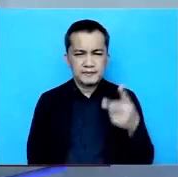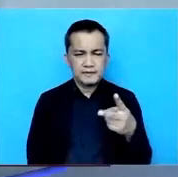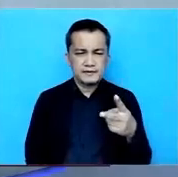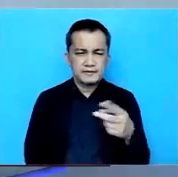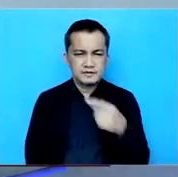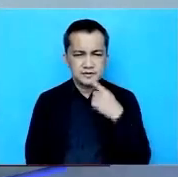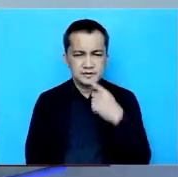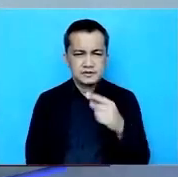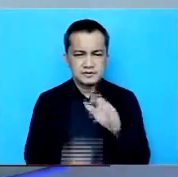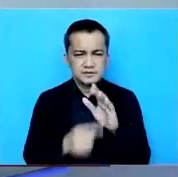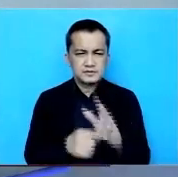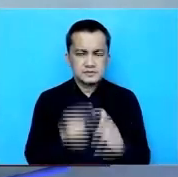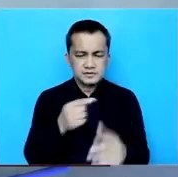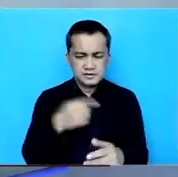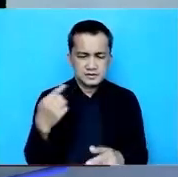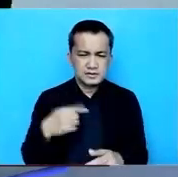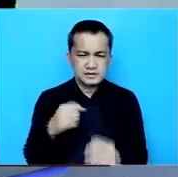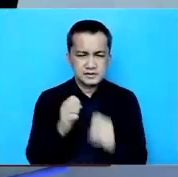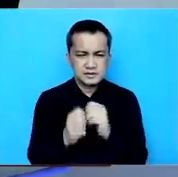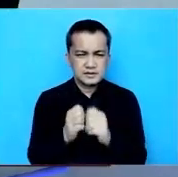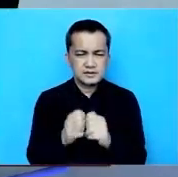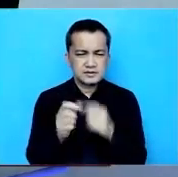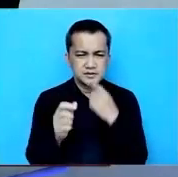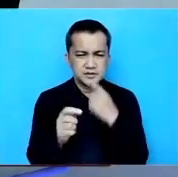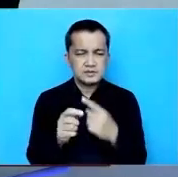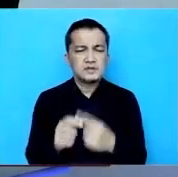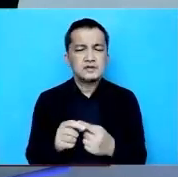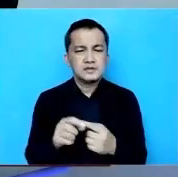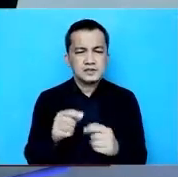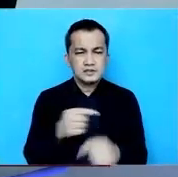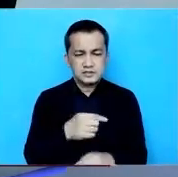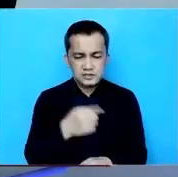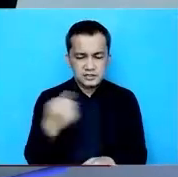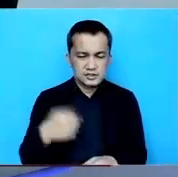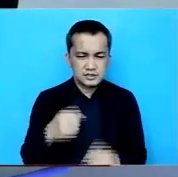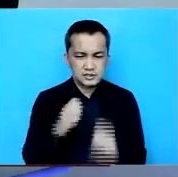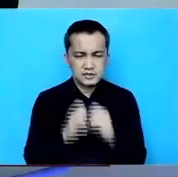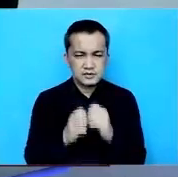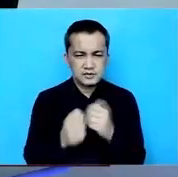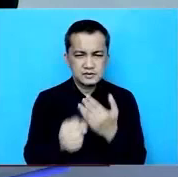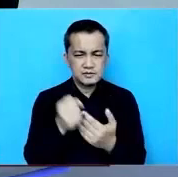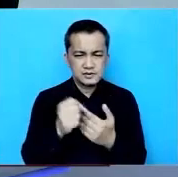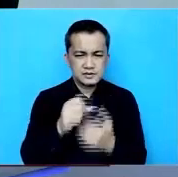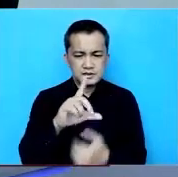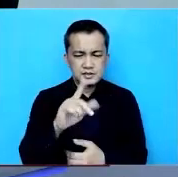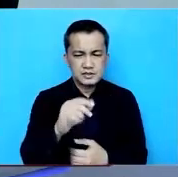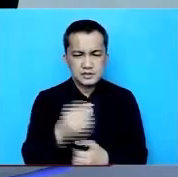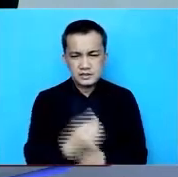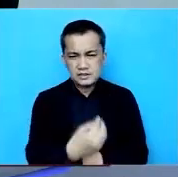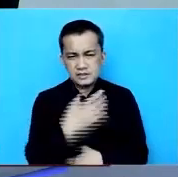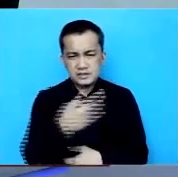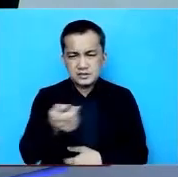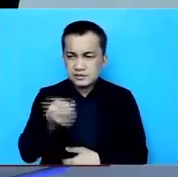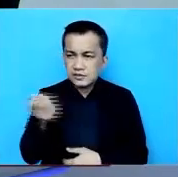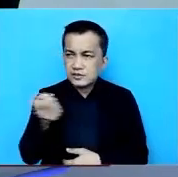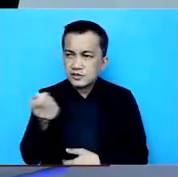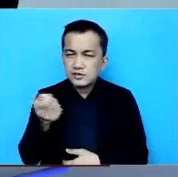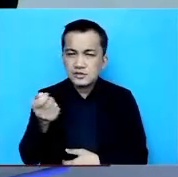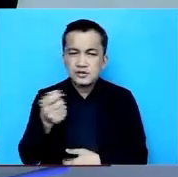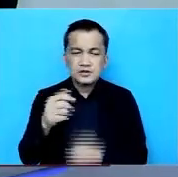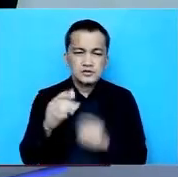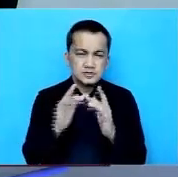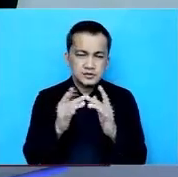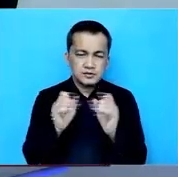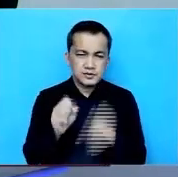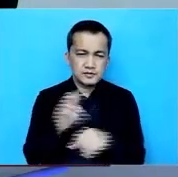pinakita ng Chinese Embassy? Ayon po sa Chinese Embassy, ito ay simpleng laser pointer lamang na nabibili lamang online at maaari pang